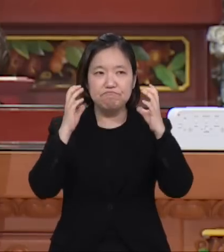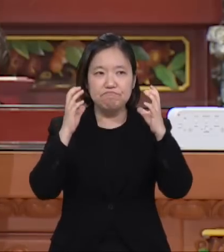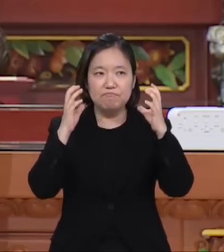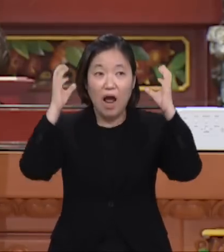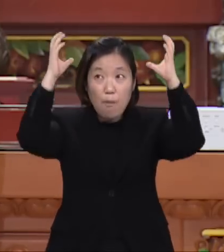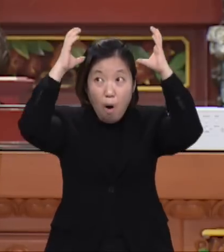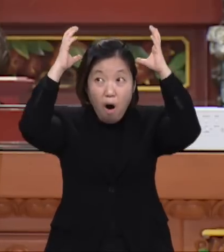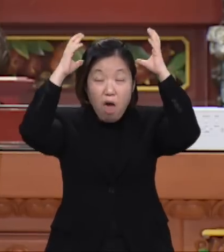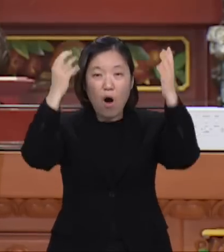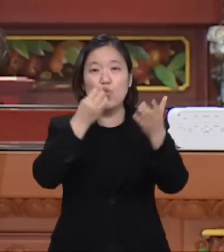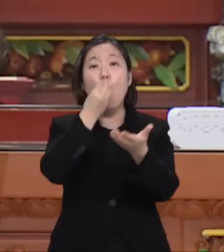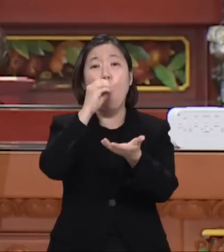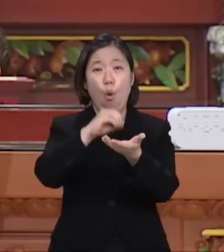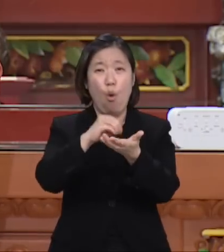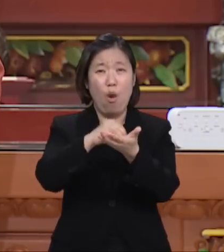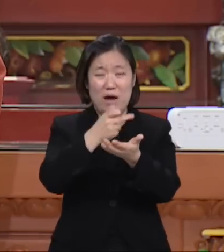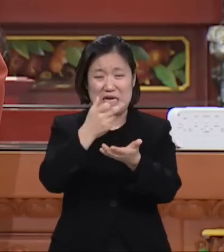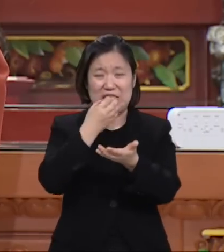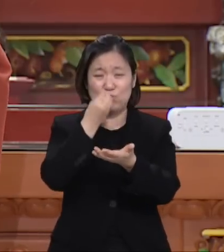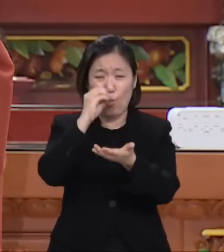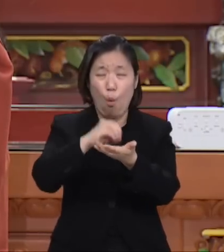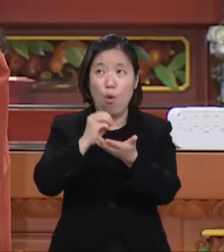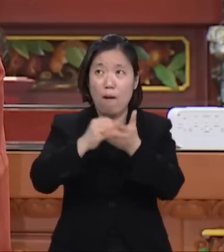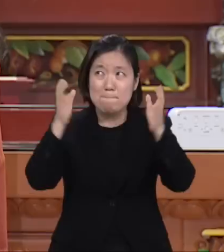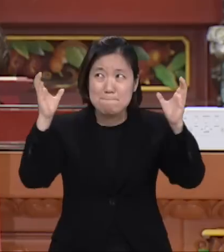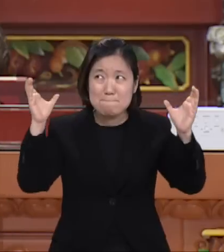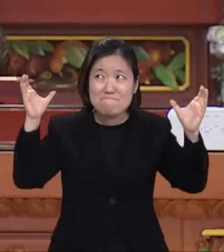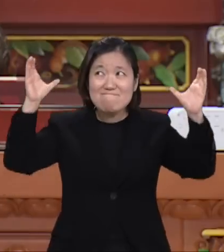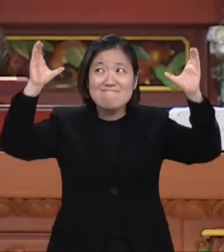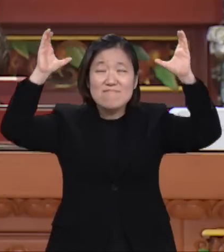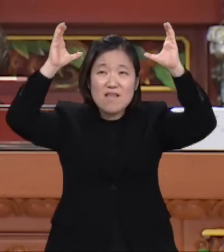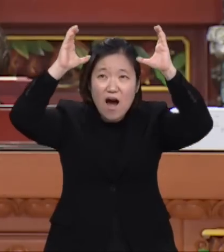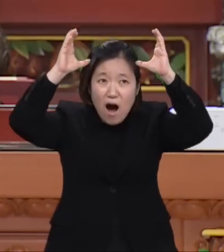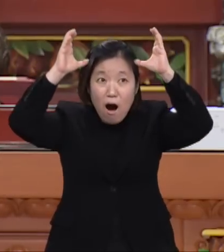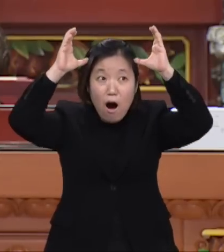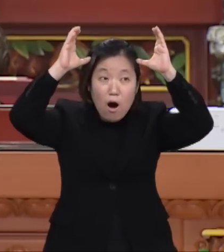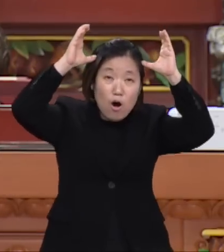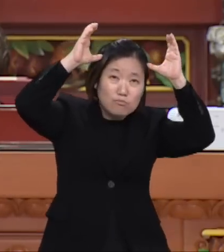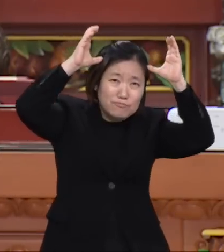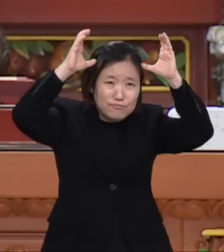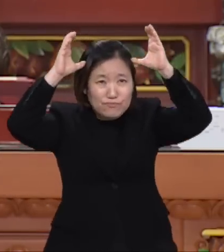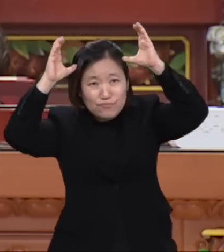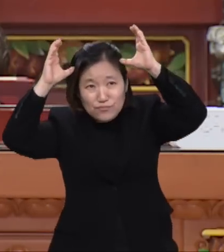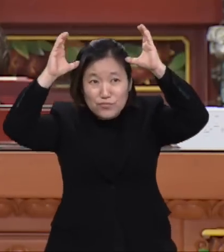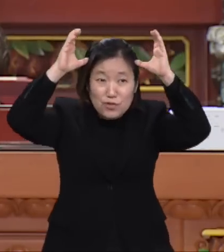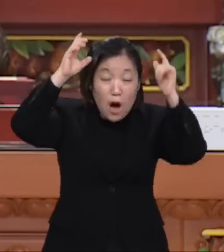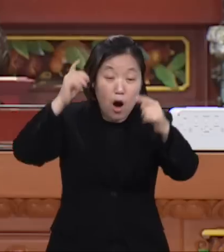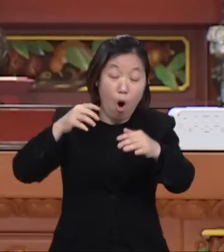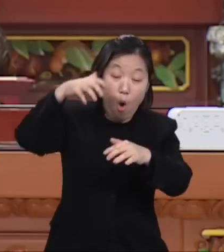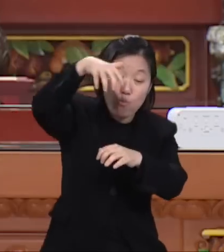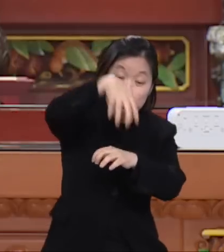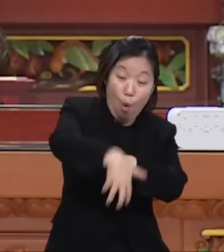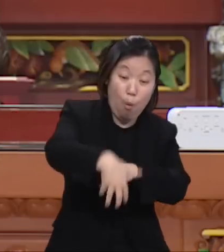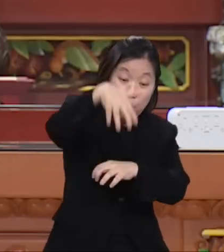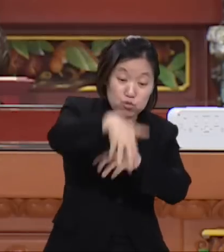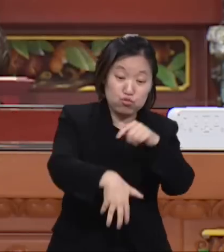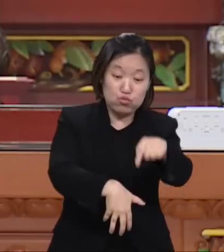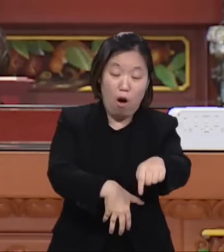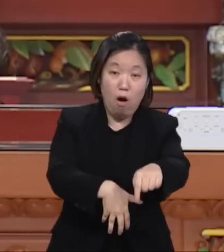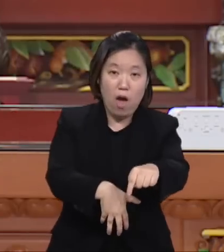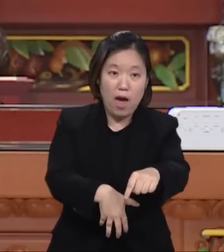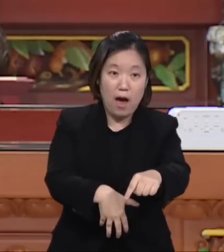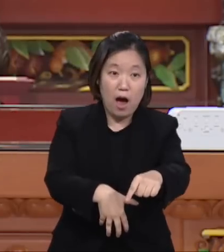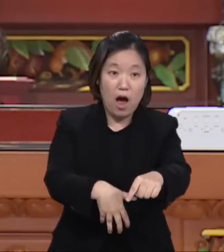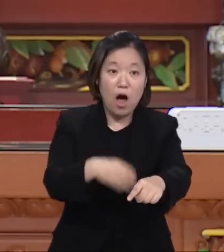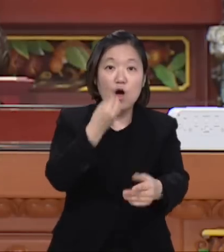그 띵띵 그 어린아이들이 무슨 힘이 있겠어요 그 돌을 읽고 쏟아지는 폭포수의 그 물을 막기 위해서